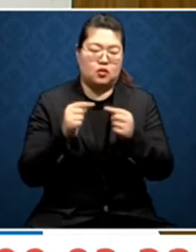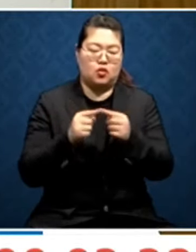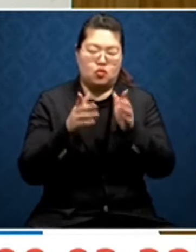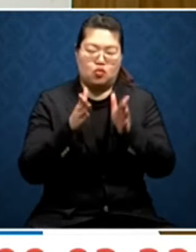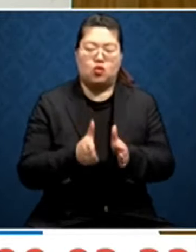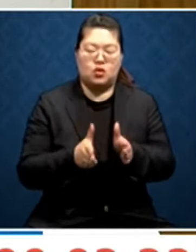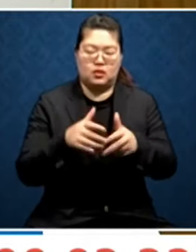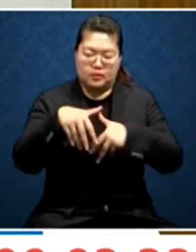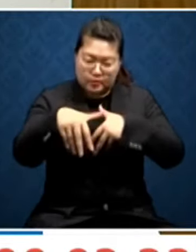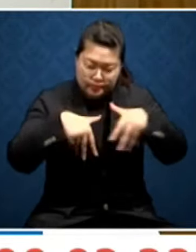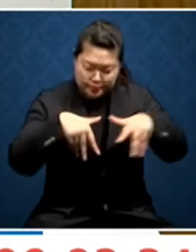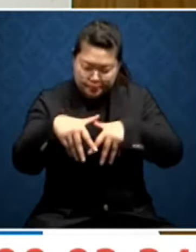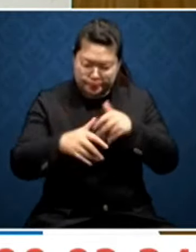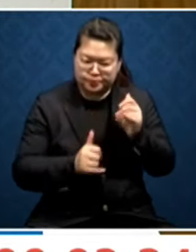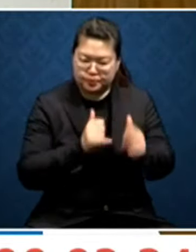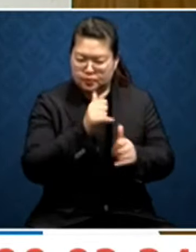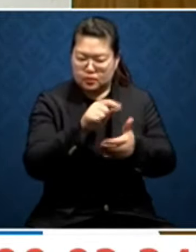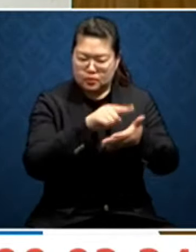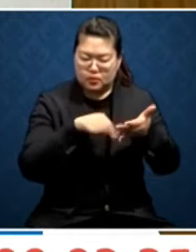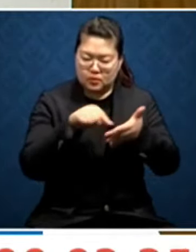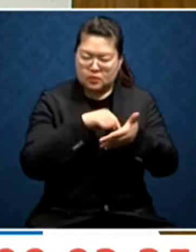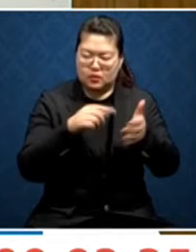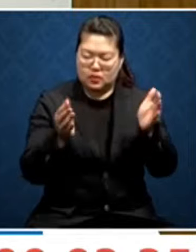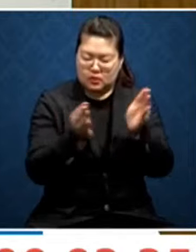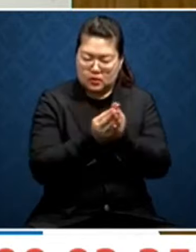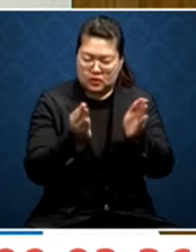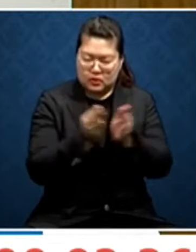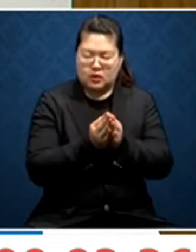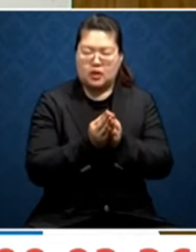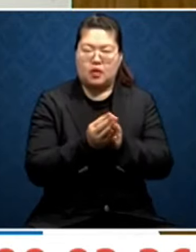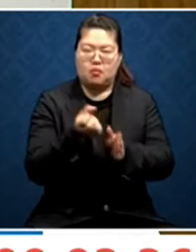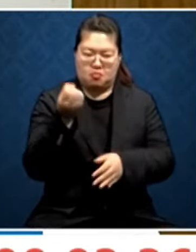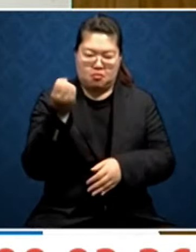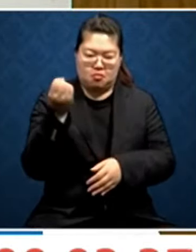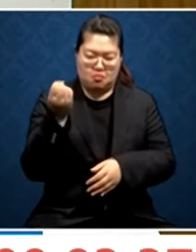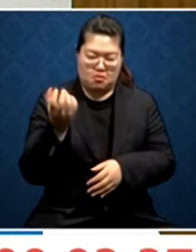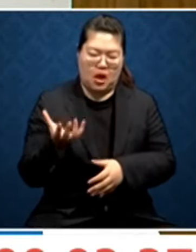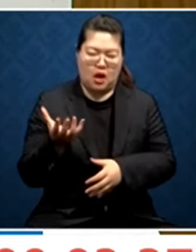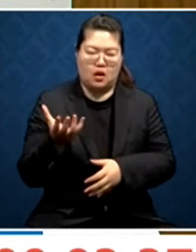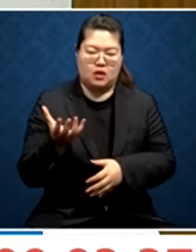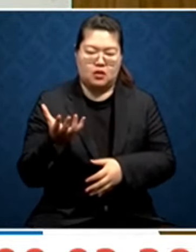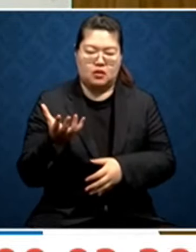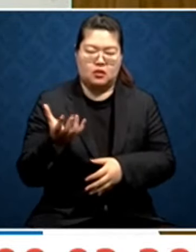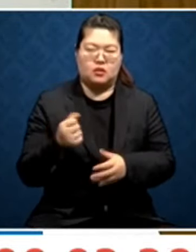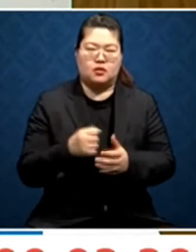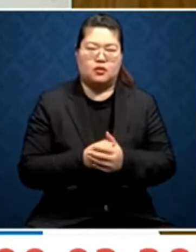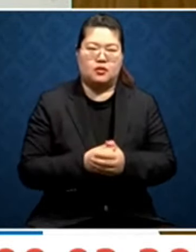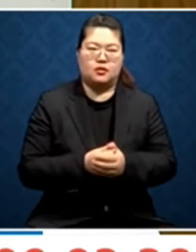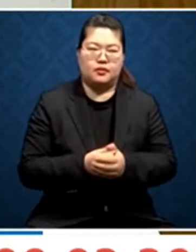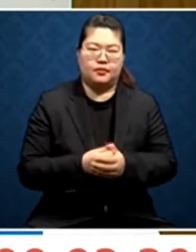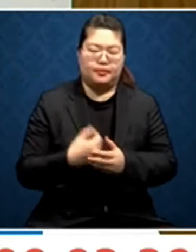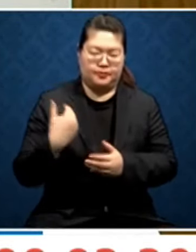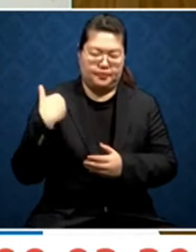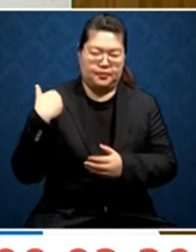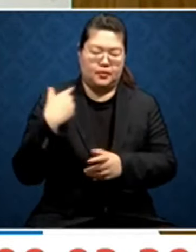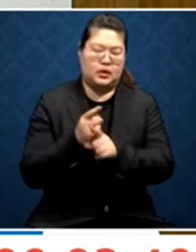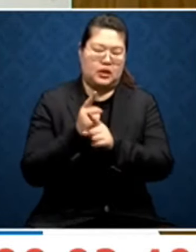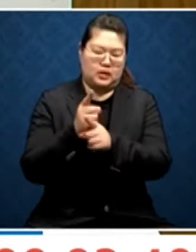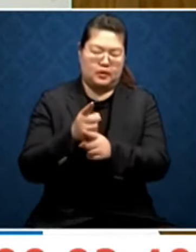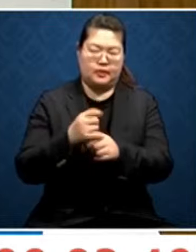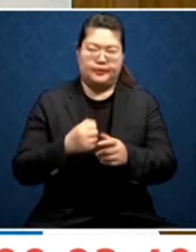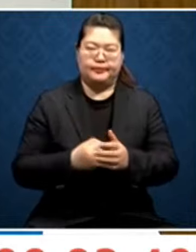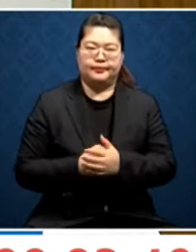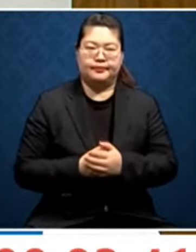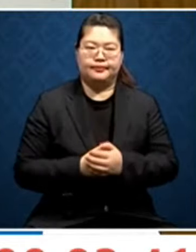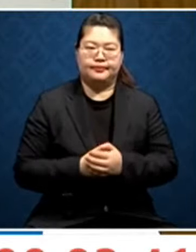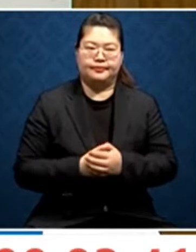โดยคะแนนเสียงข้างมากต้องสูงกว่าคะแนนเสียงไม่แสดงความคิดเห็นในเรื่องที่ทำประชามตินั้นนะครับ